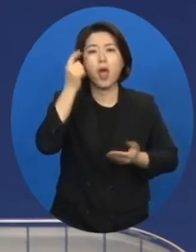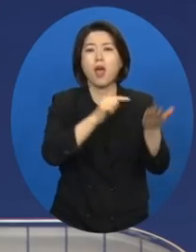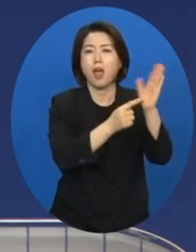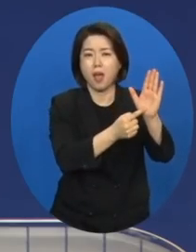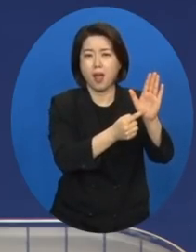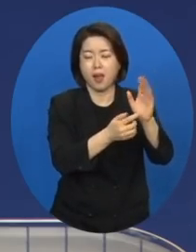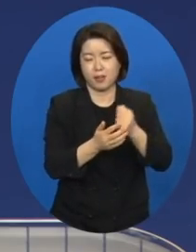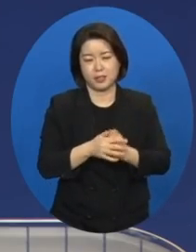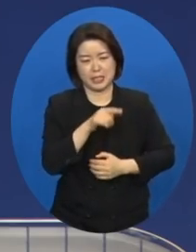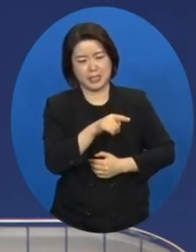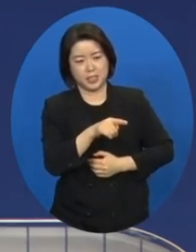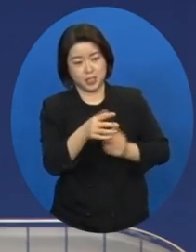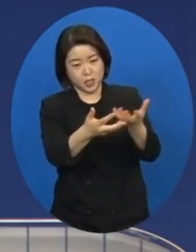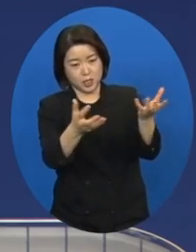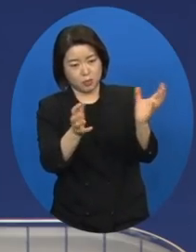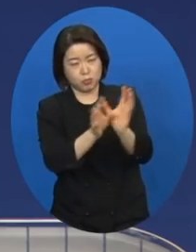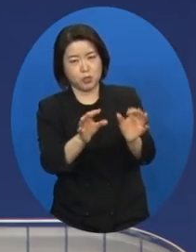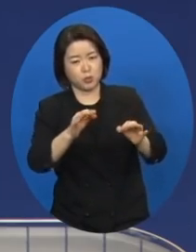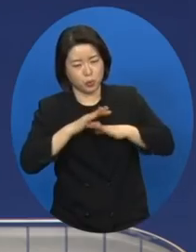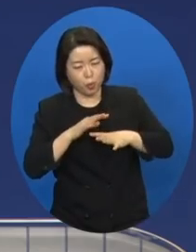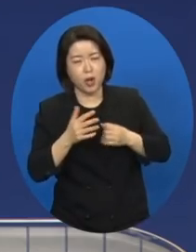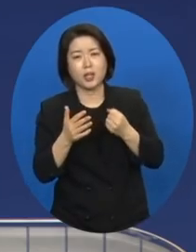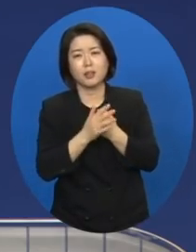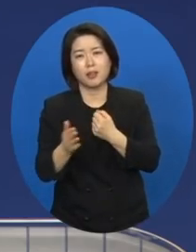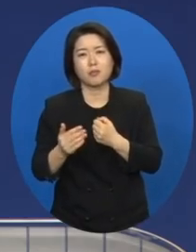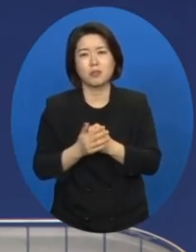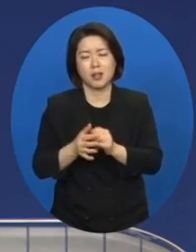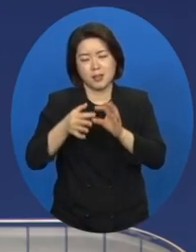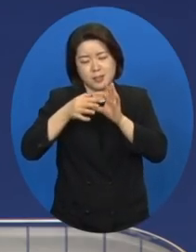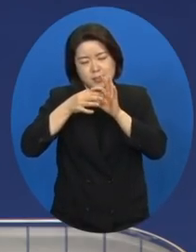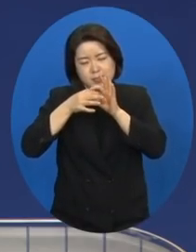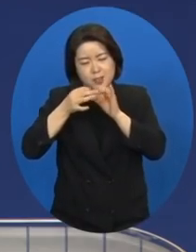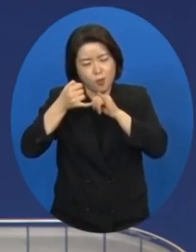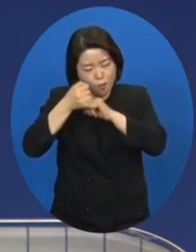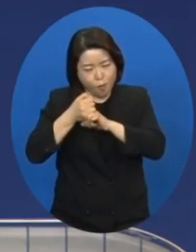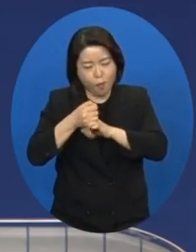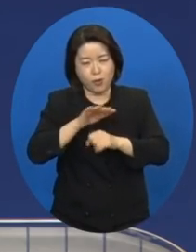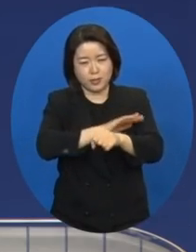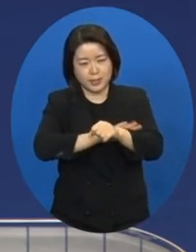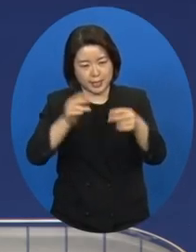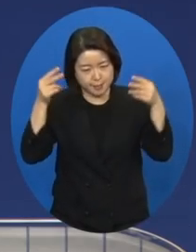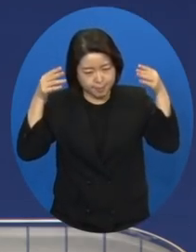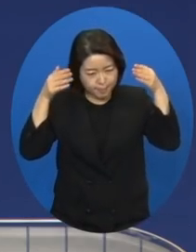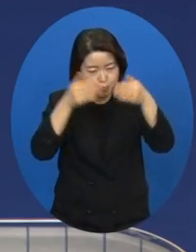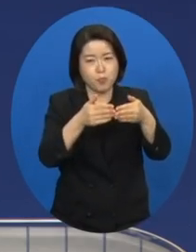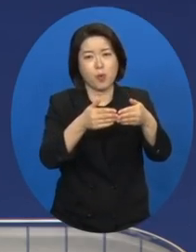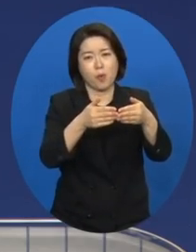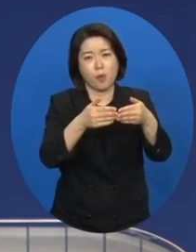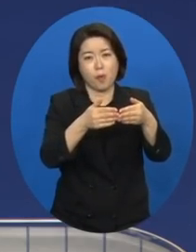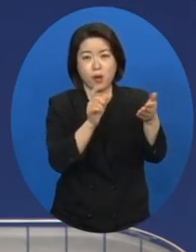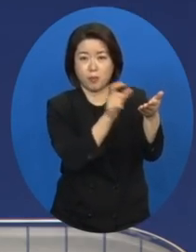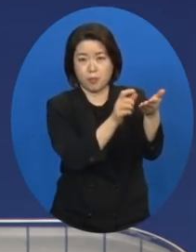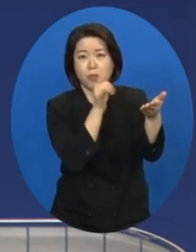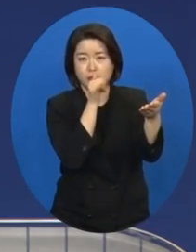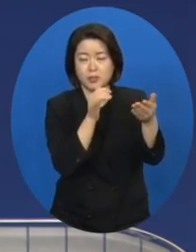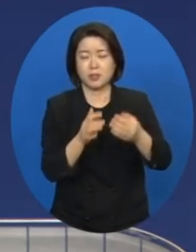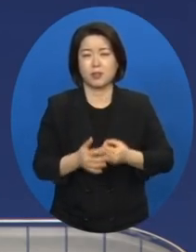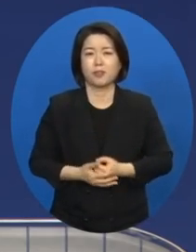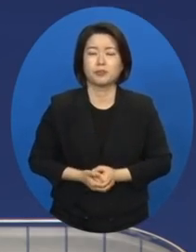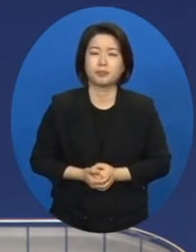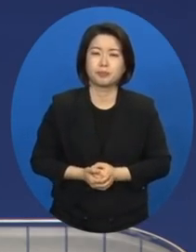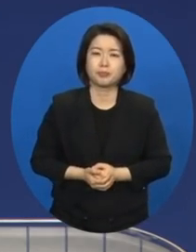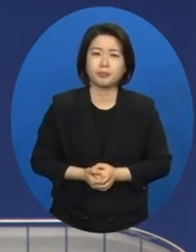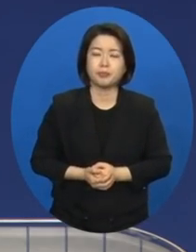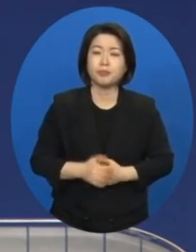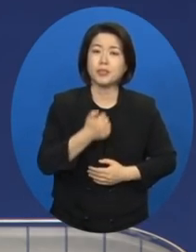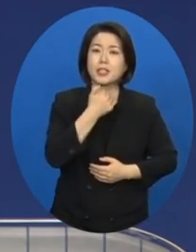너무나 놀랍기 때문에 꼭 주목해 보라고 이 2장 초반부를 기록하고 있는 거예요. 왜냐하면 이 로마 황제의